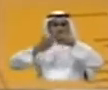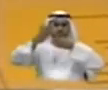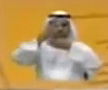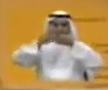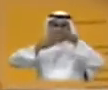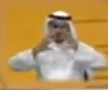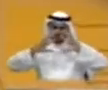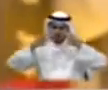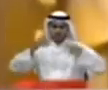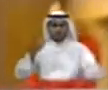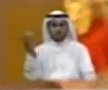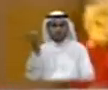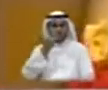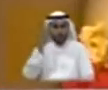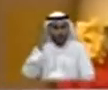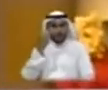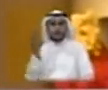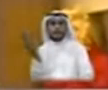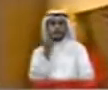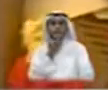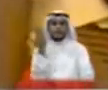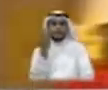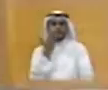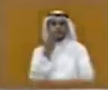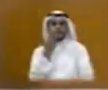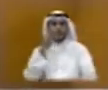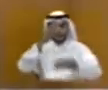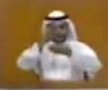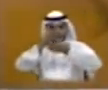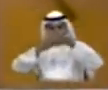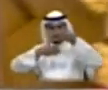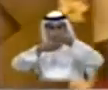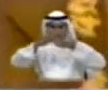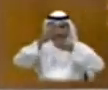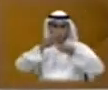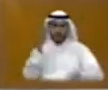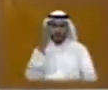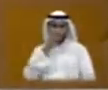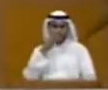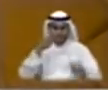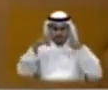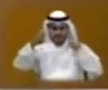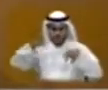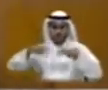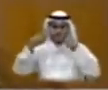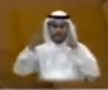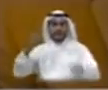كانوا يحتاجون أيضا مدرسة، ولذلك بنينا هذه المدرسة اللي اليوم